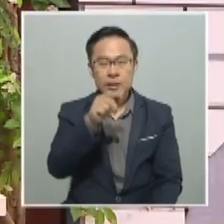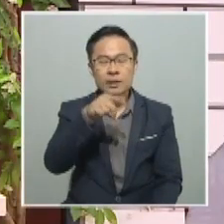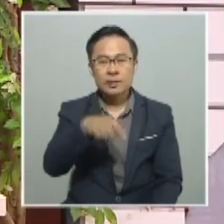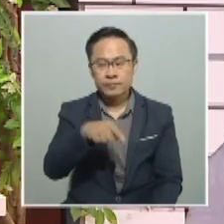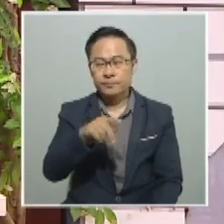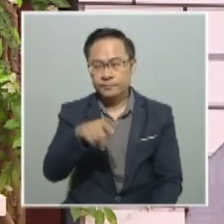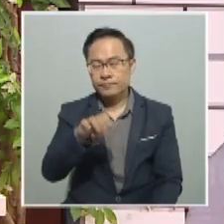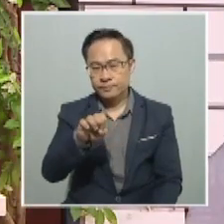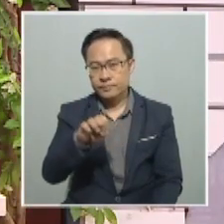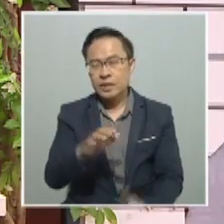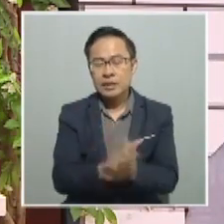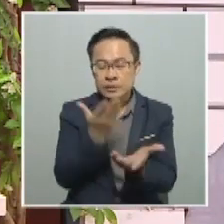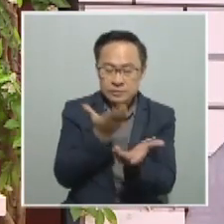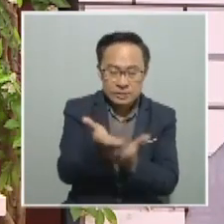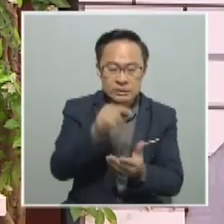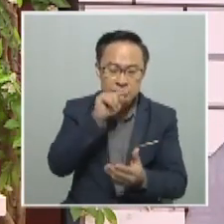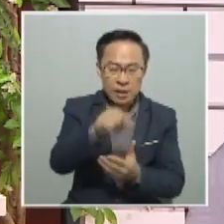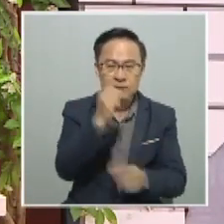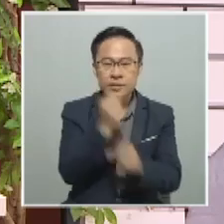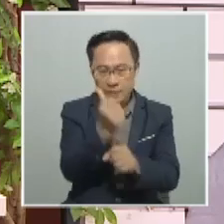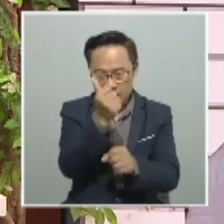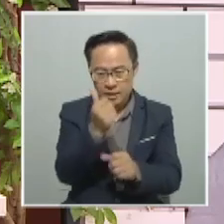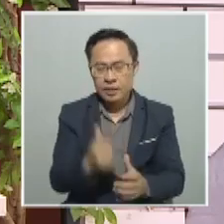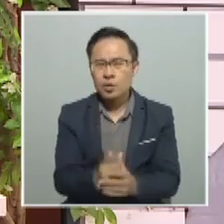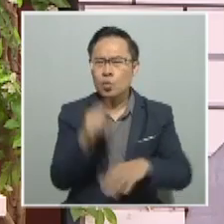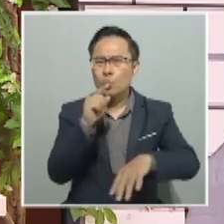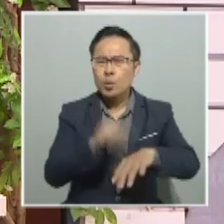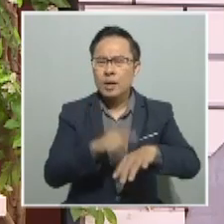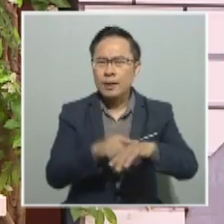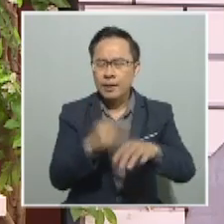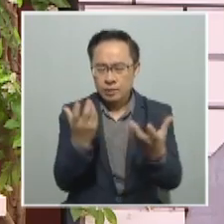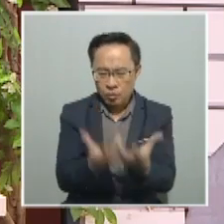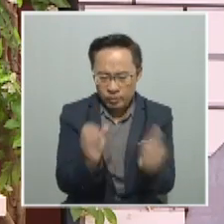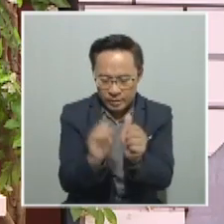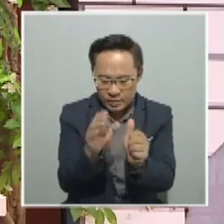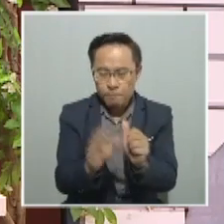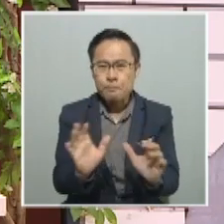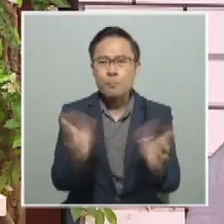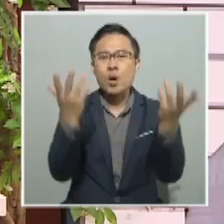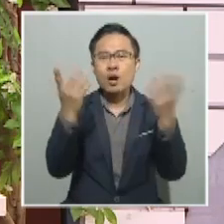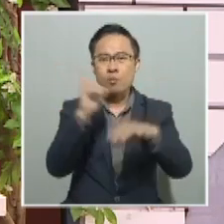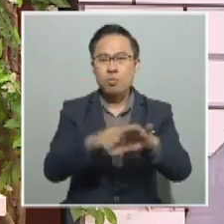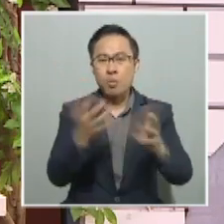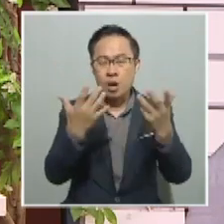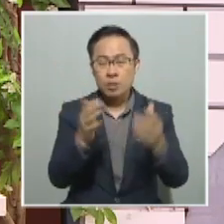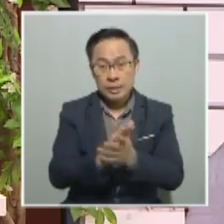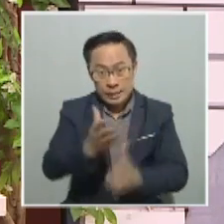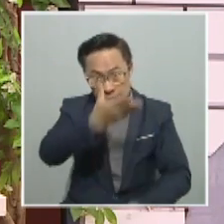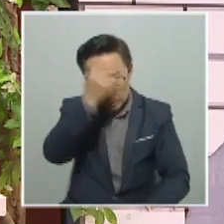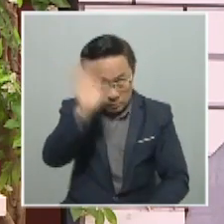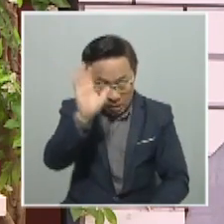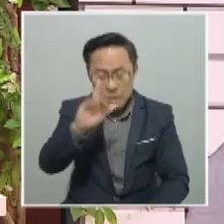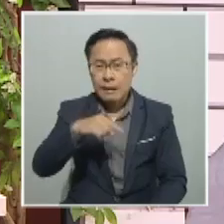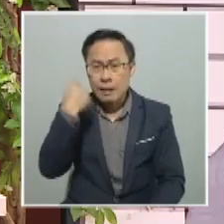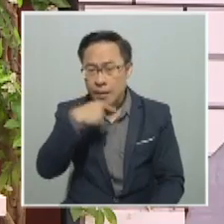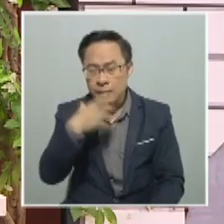างในการที่ท่านจะซื้อหาได้เลยนะคะหมดเวลาของช่วงแกะกล่องรีวิวสำหรับวันนี้ค่ะอย่าลืมนะคะท่านผู้ช